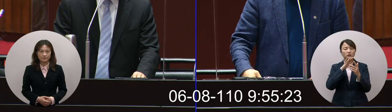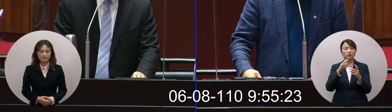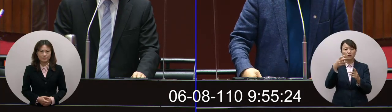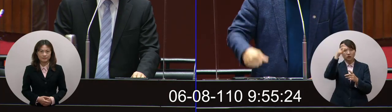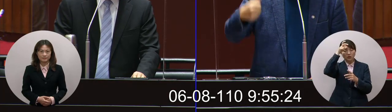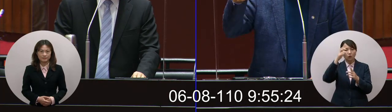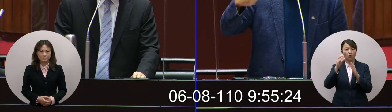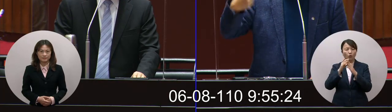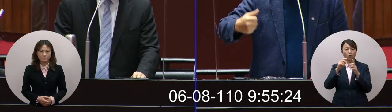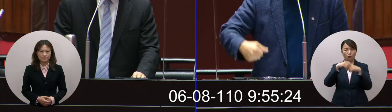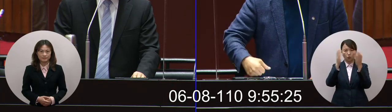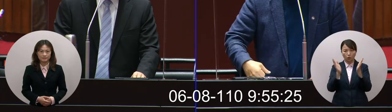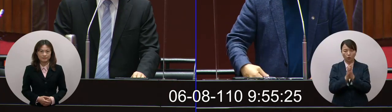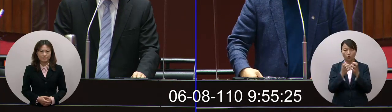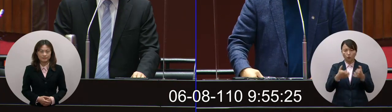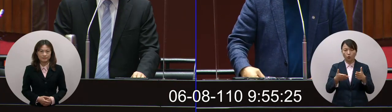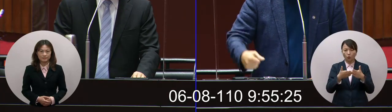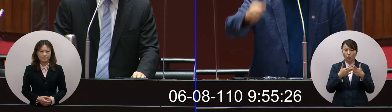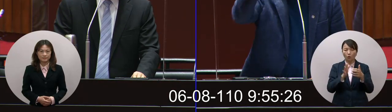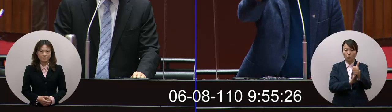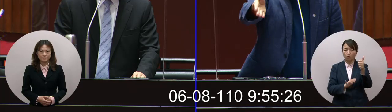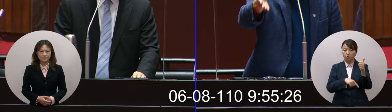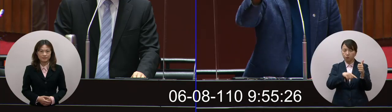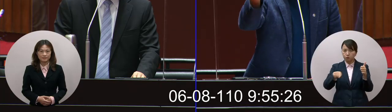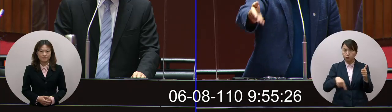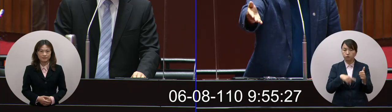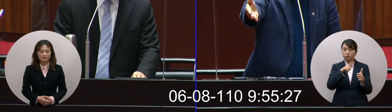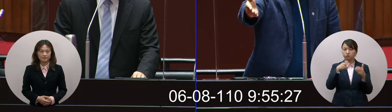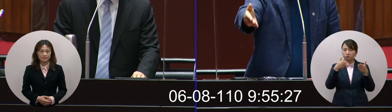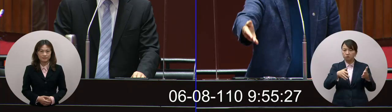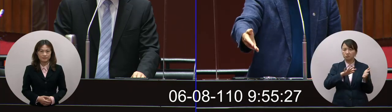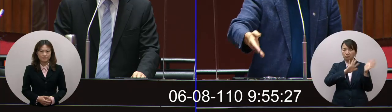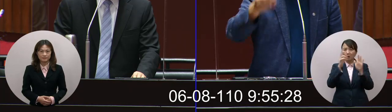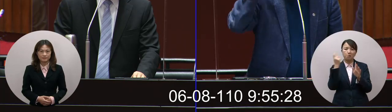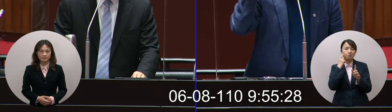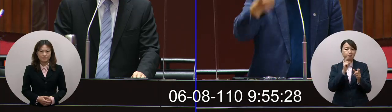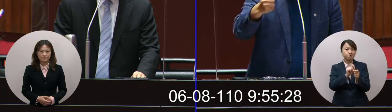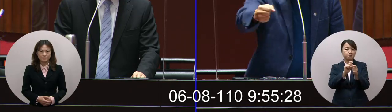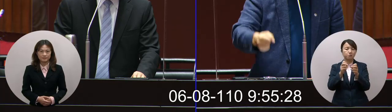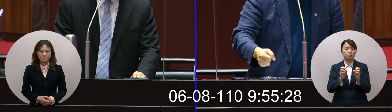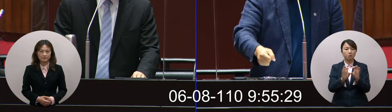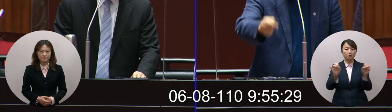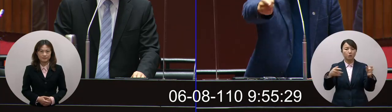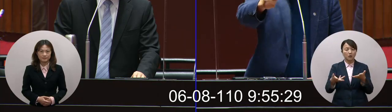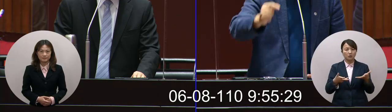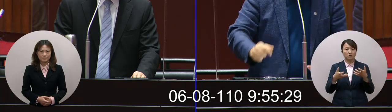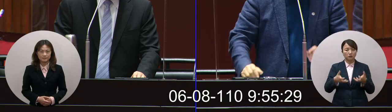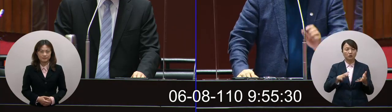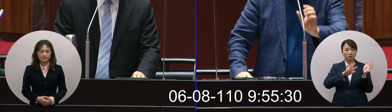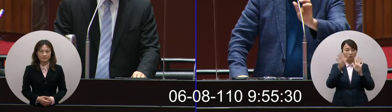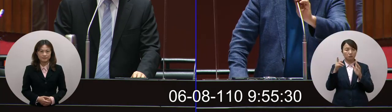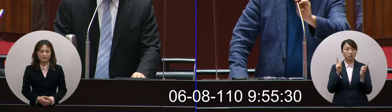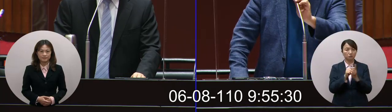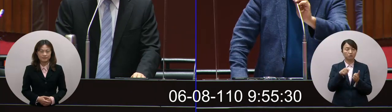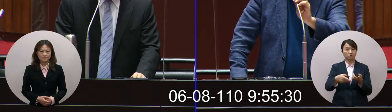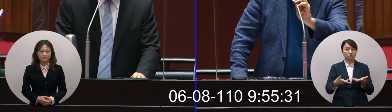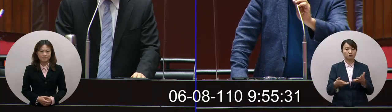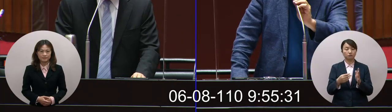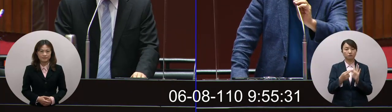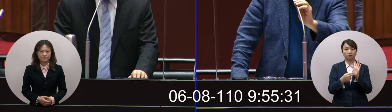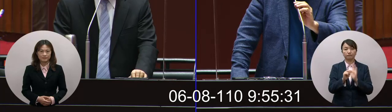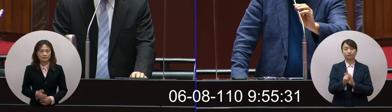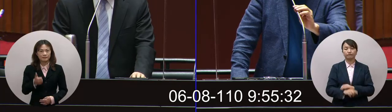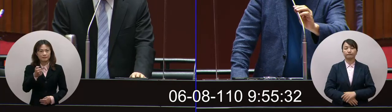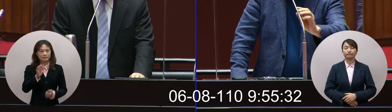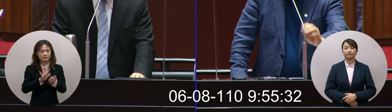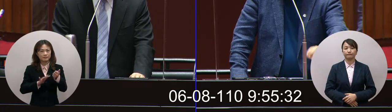局，拢中重要的干部，我不晓得院长，你对这样的一个假讯息，在这个关键时刻，你的态度是什么？ 啊，非